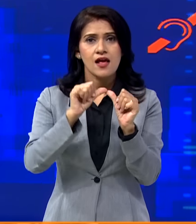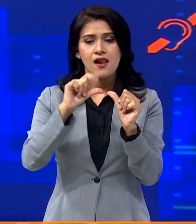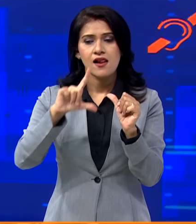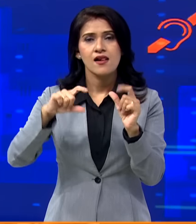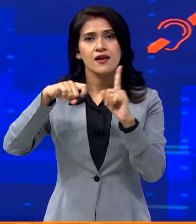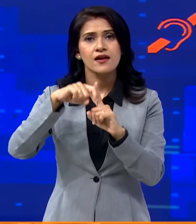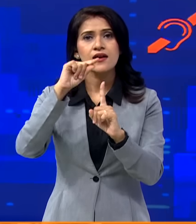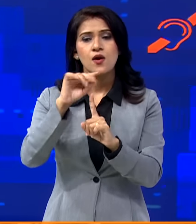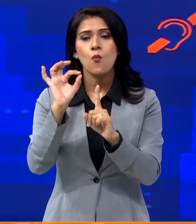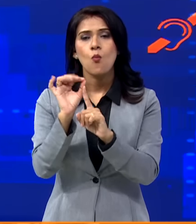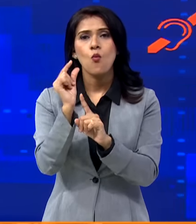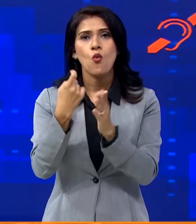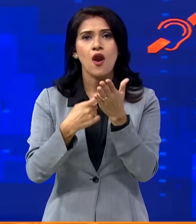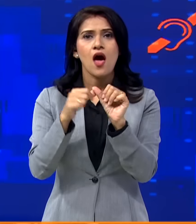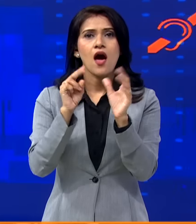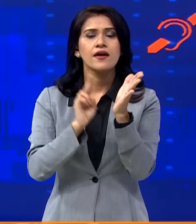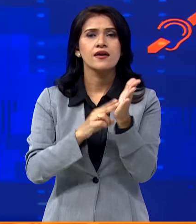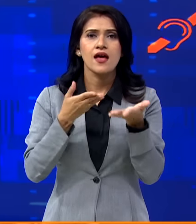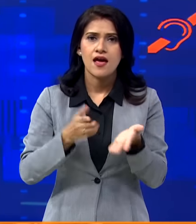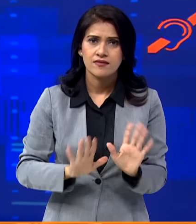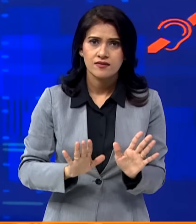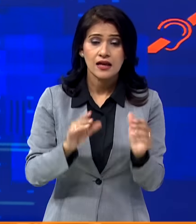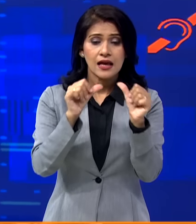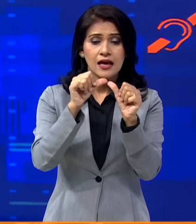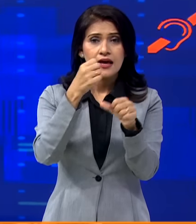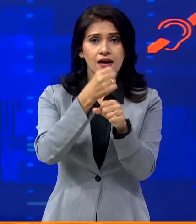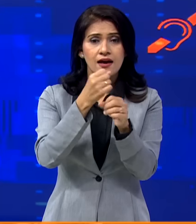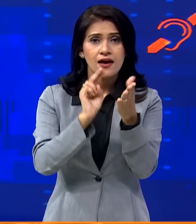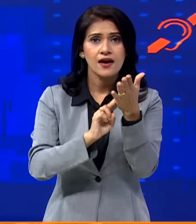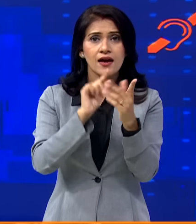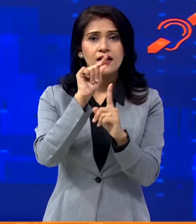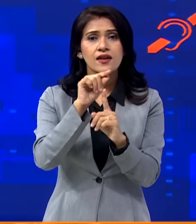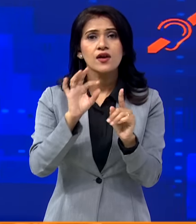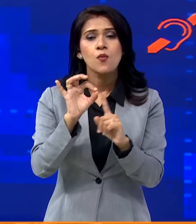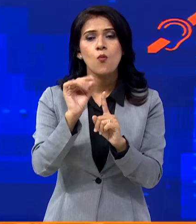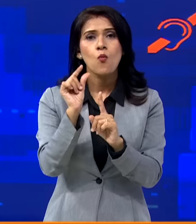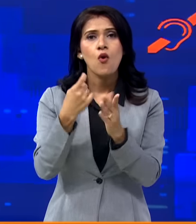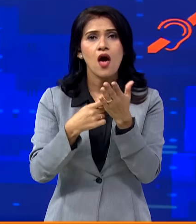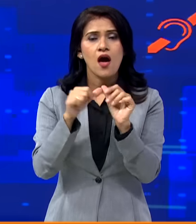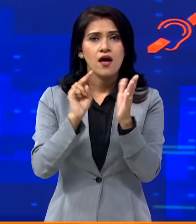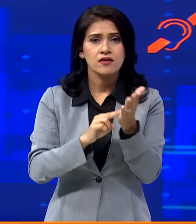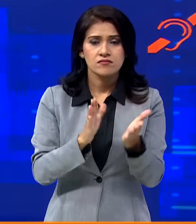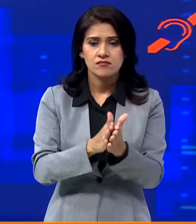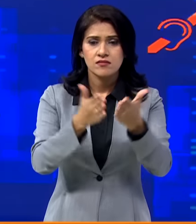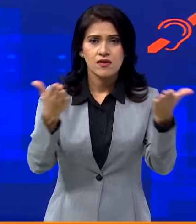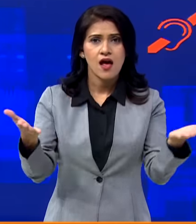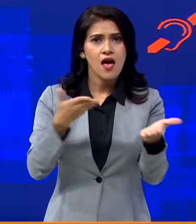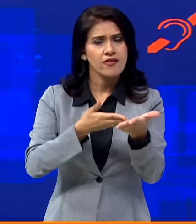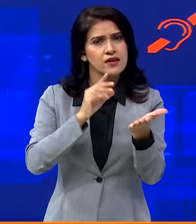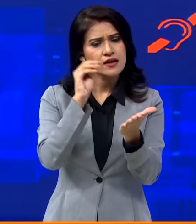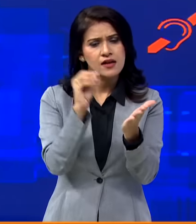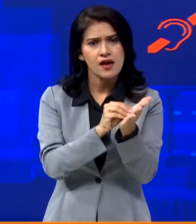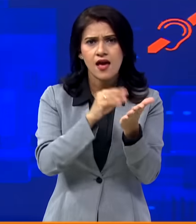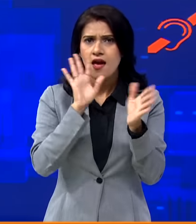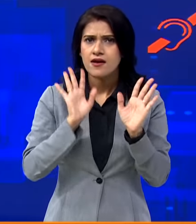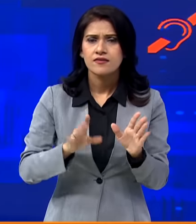है भविष्य पुराण अग्नि पुराण में उल्लेख है श्रीमद् भागवत का एक बहुत ही महत्त्वपूर्ण श्लोक है यदा चंद्र सरस